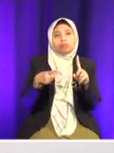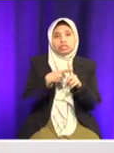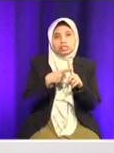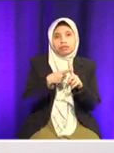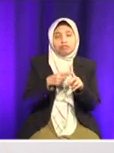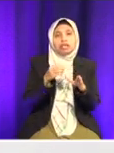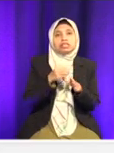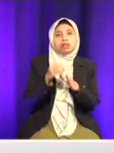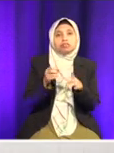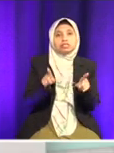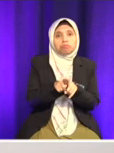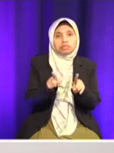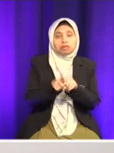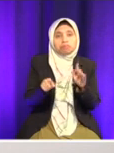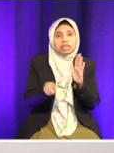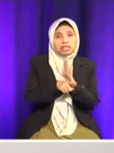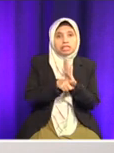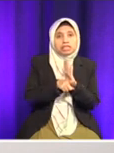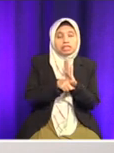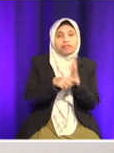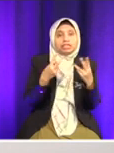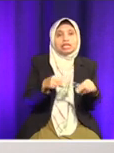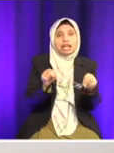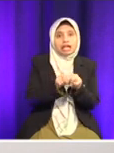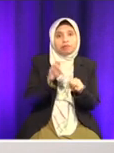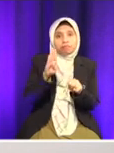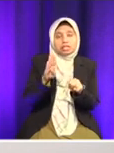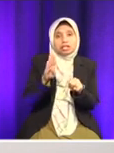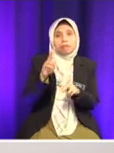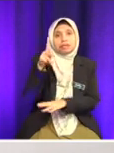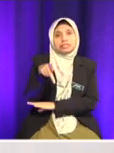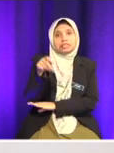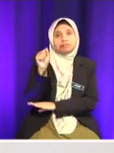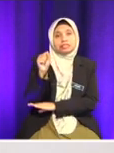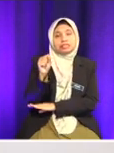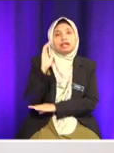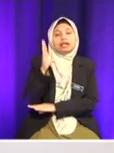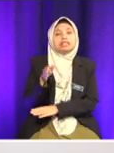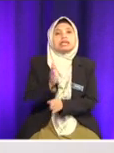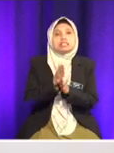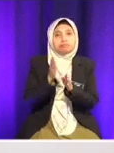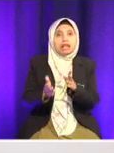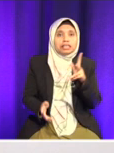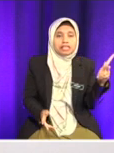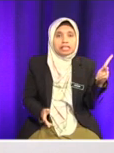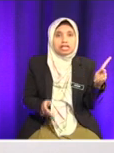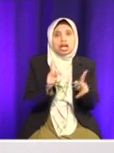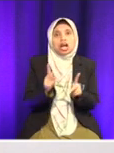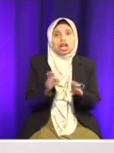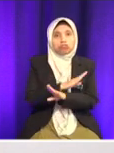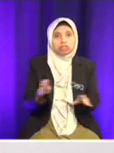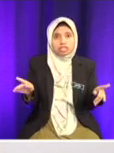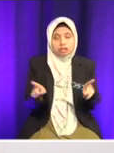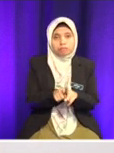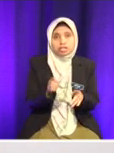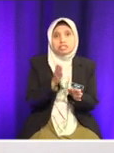sama-sama negatif untuk nilai E dan b maka simetri akan berada di sebelah kiri kalau dia tak sama dia akan